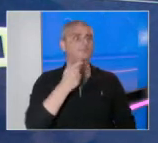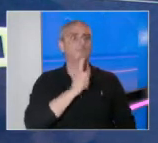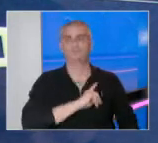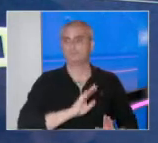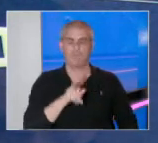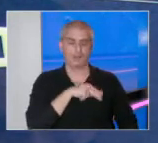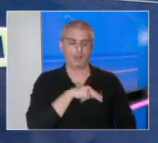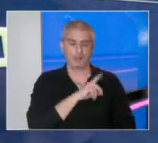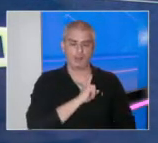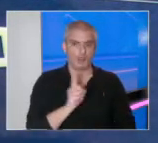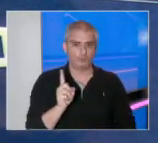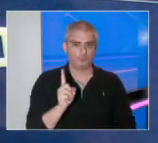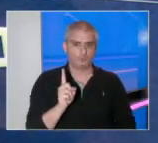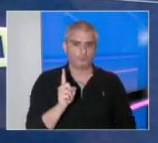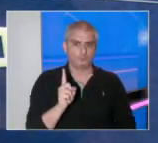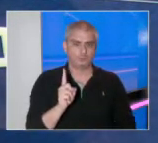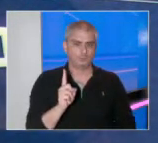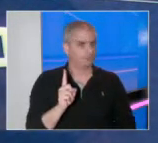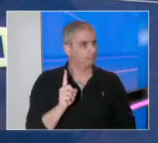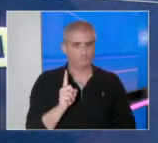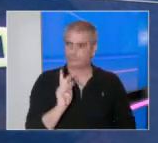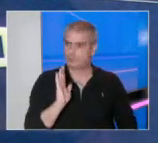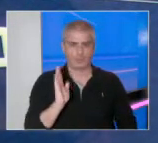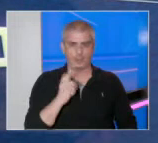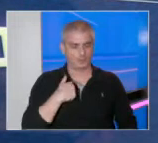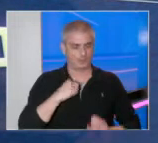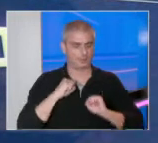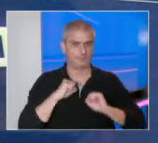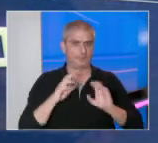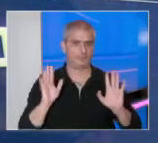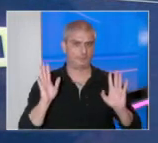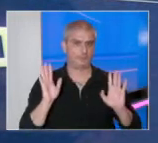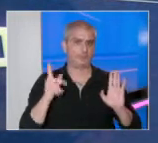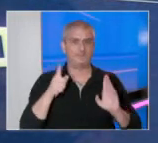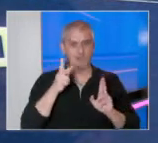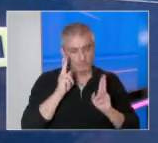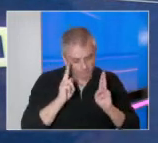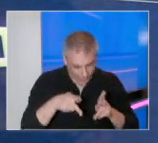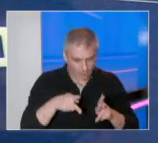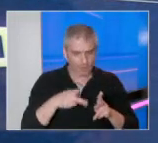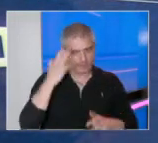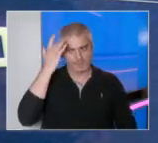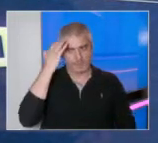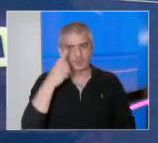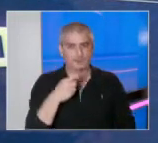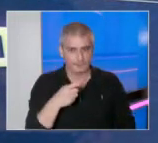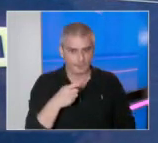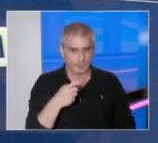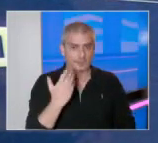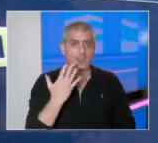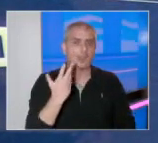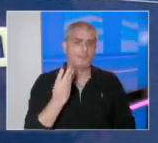חסר אחריות. לא כך אני נוהג, ואתם יכולים לדמיין לעצמכם